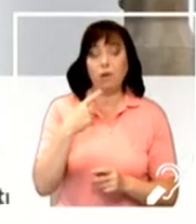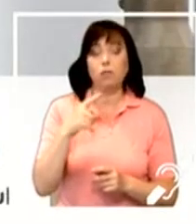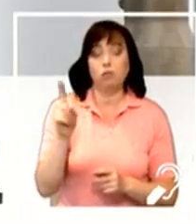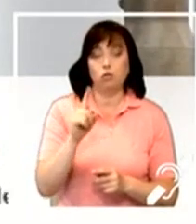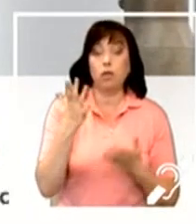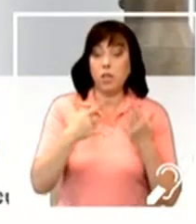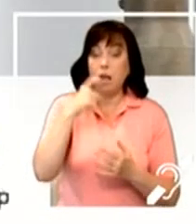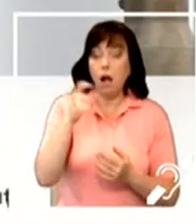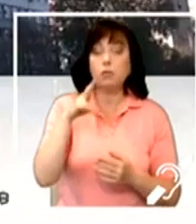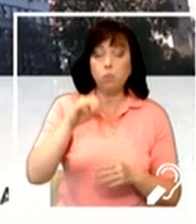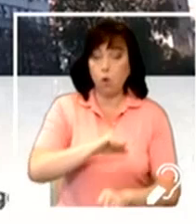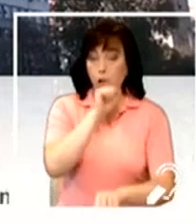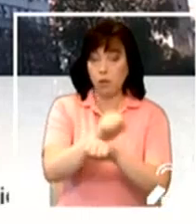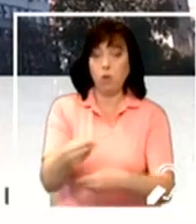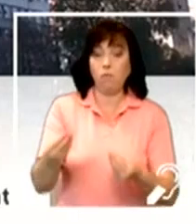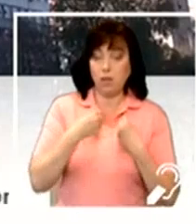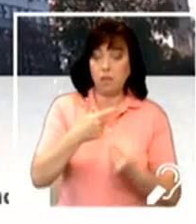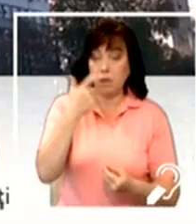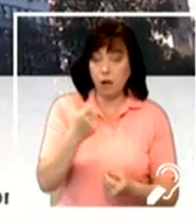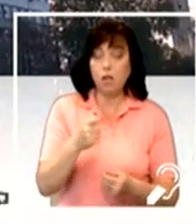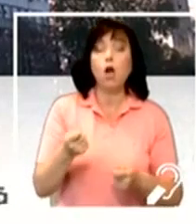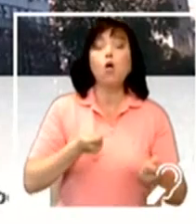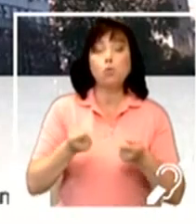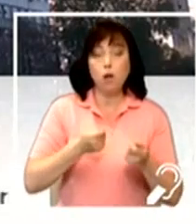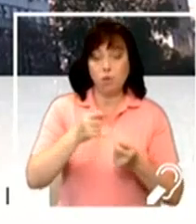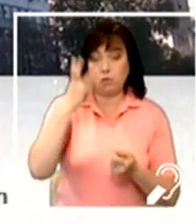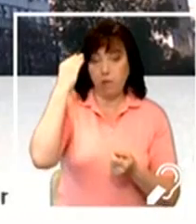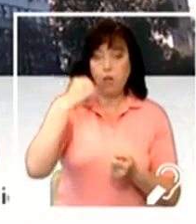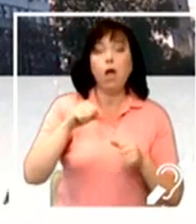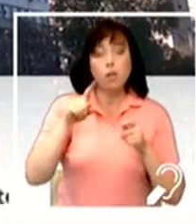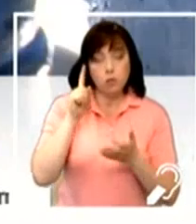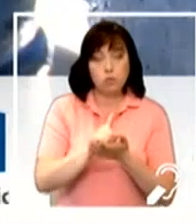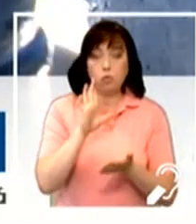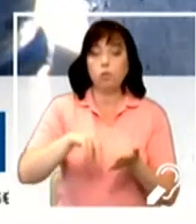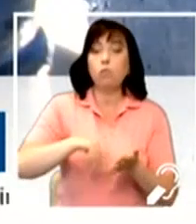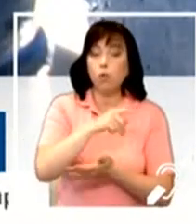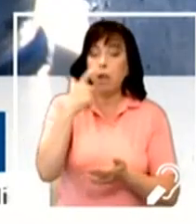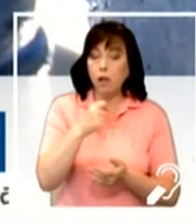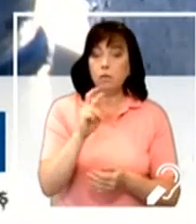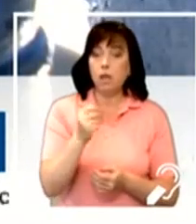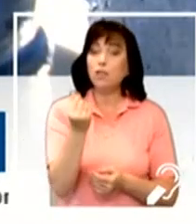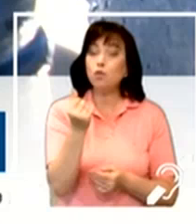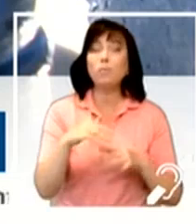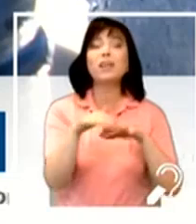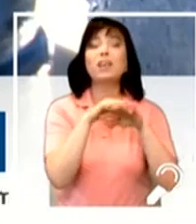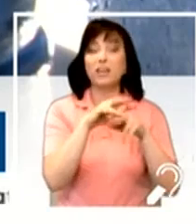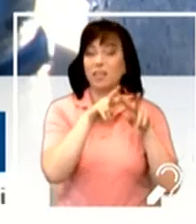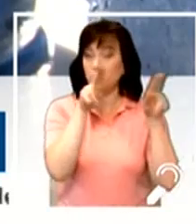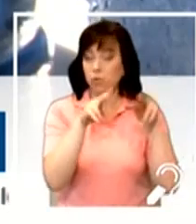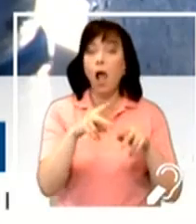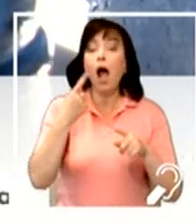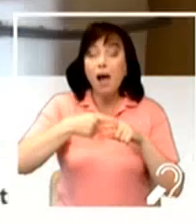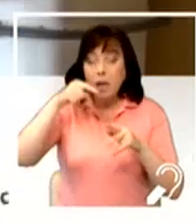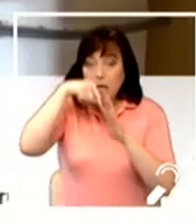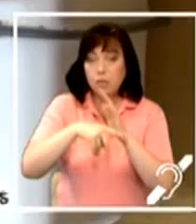dacă Gazprom va întrerupe livrările, autoritățile de la Chișinău vor trebui să cumpere gaz la preț de piață, ceea ce înseamnă un tarif